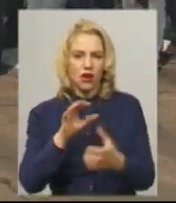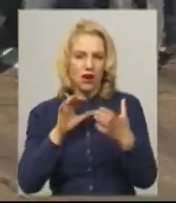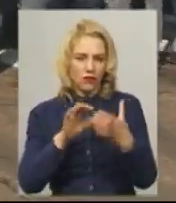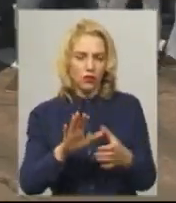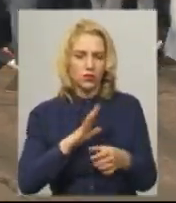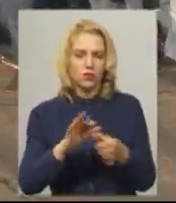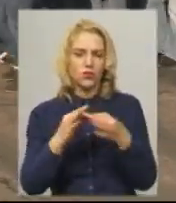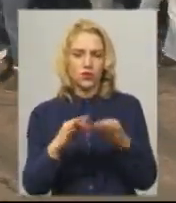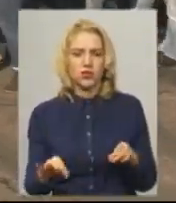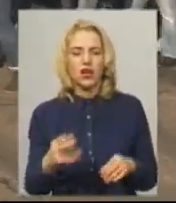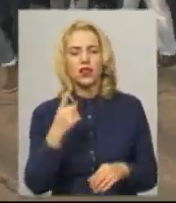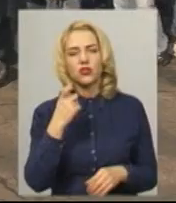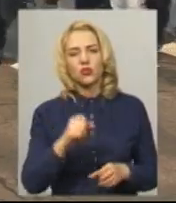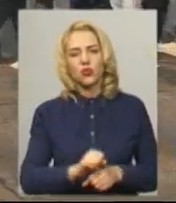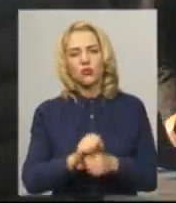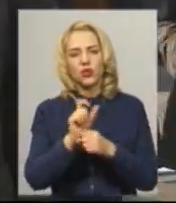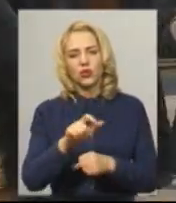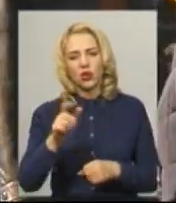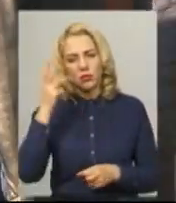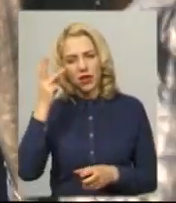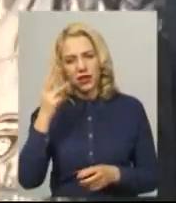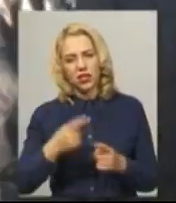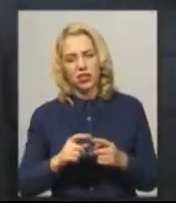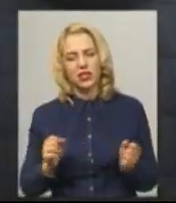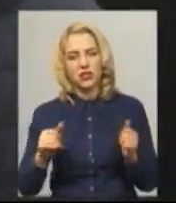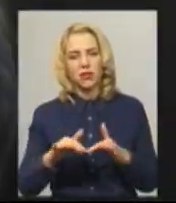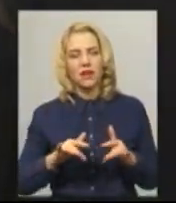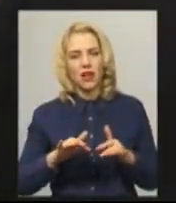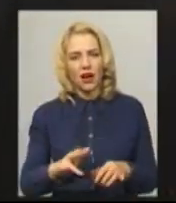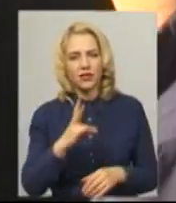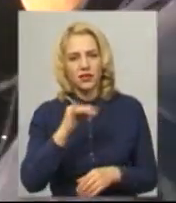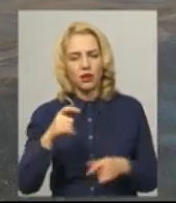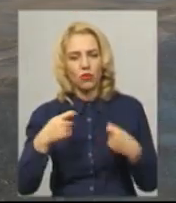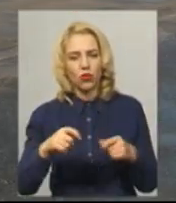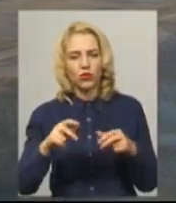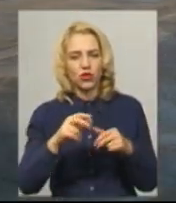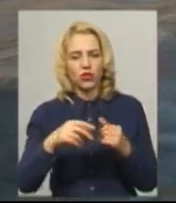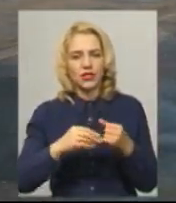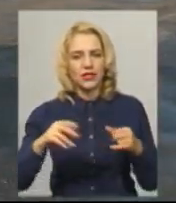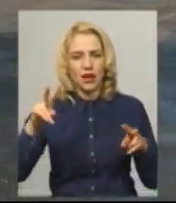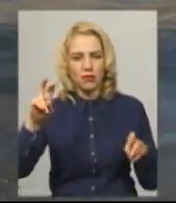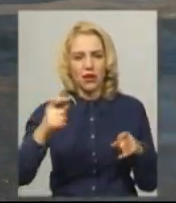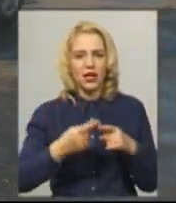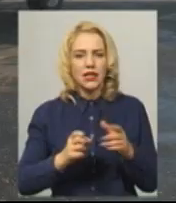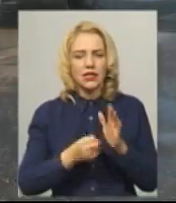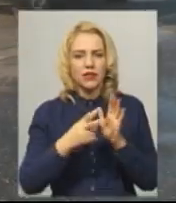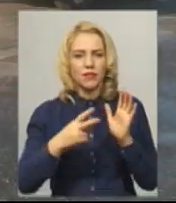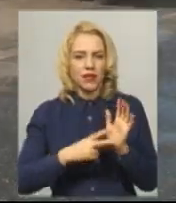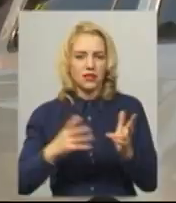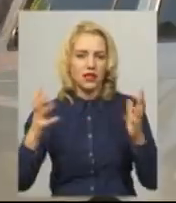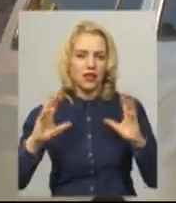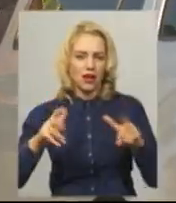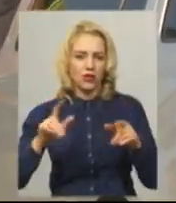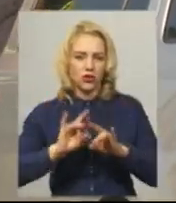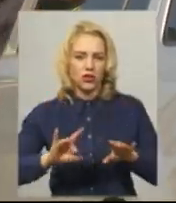Близько 200 мітингувальників з Хмельниччини зібралися на акції «Ні продажу землі». Вони приїхали з технікою, а саме 17 тракторів, каже заступниця